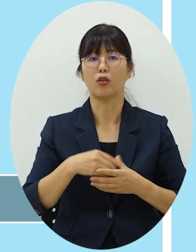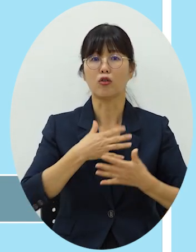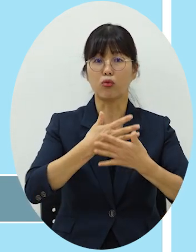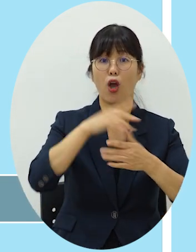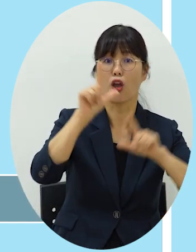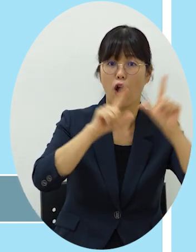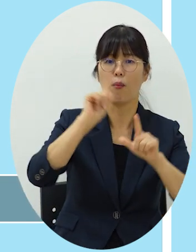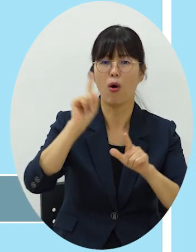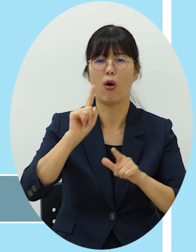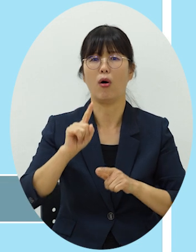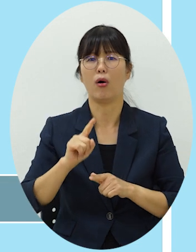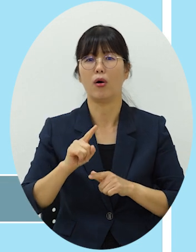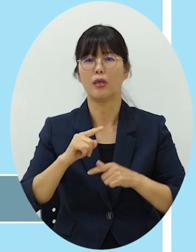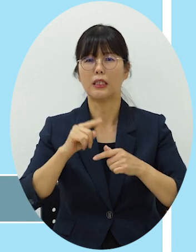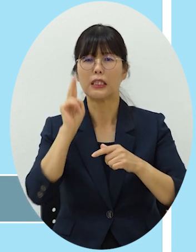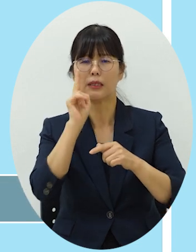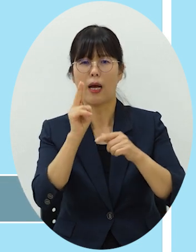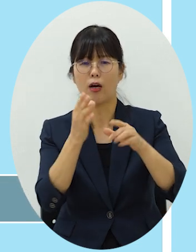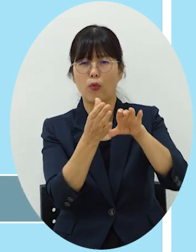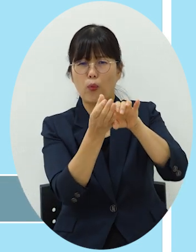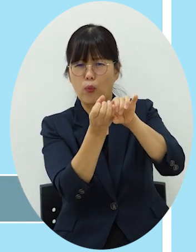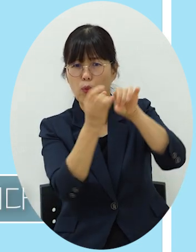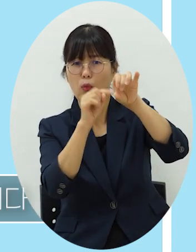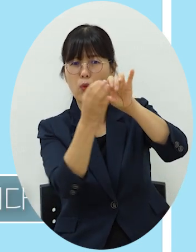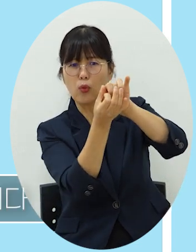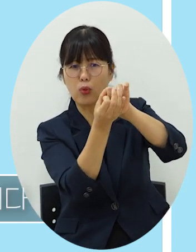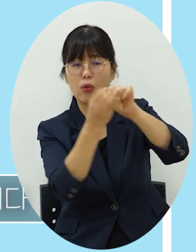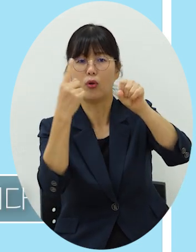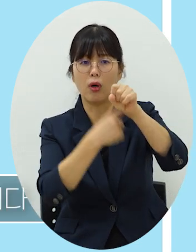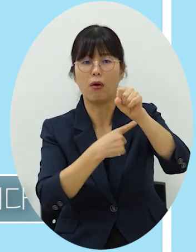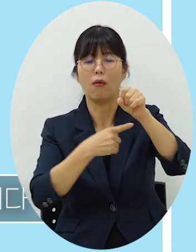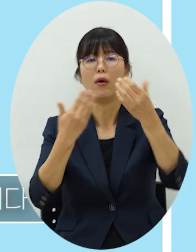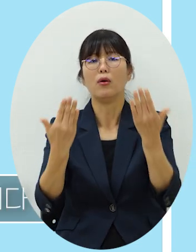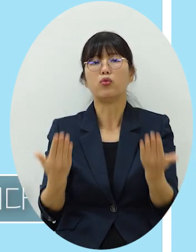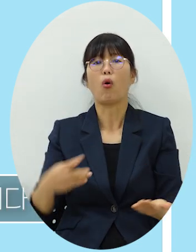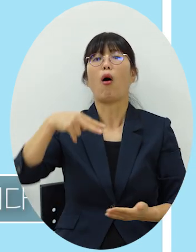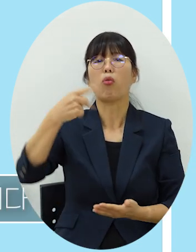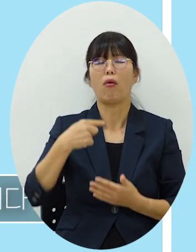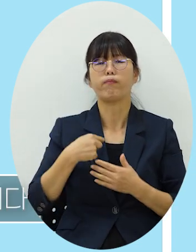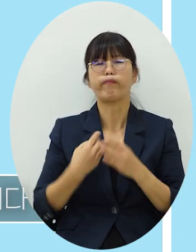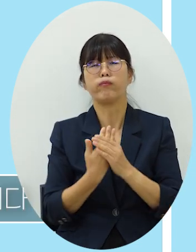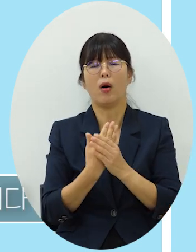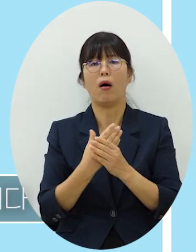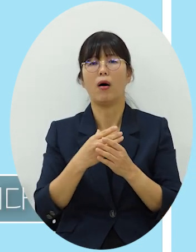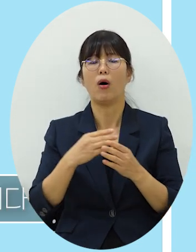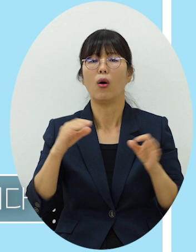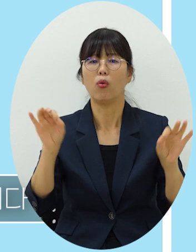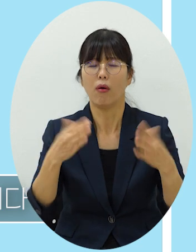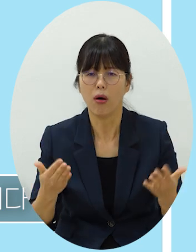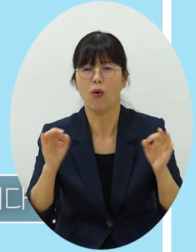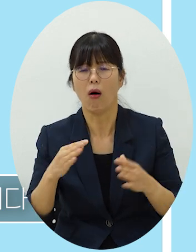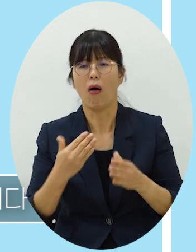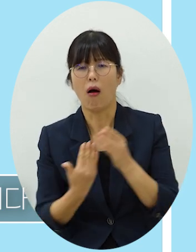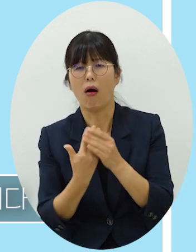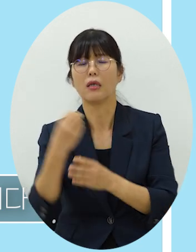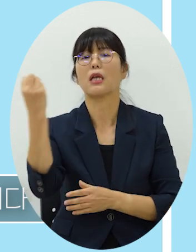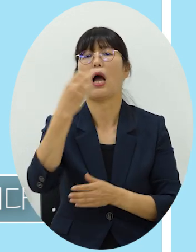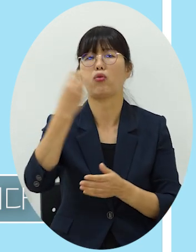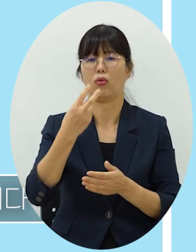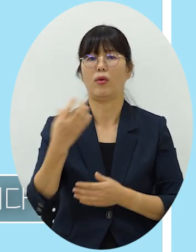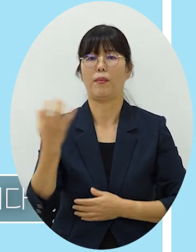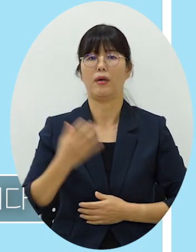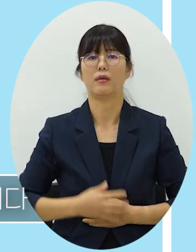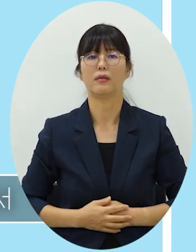불안정형 협심증은 관상동맥이 심하게 좁아져서 휴식 시에도 가슴 통증이 발생하고 지속 시간이 길게 더